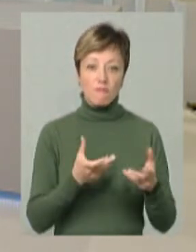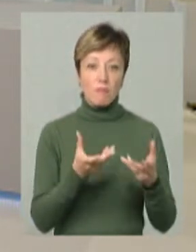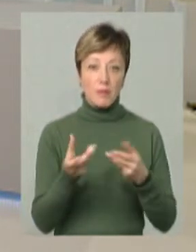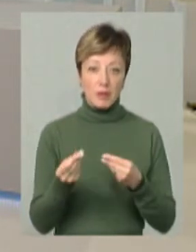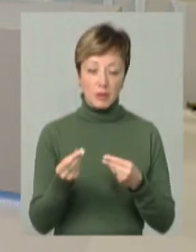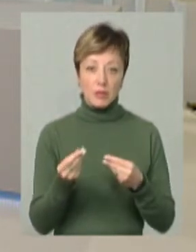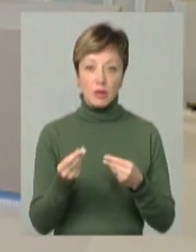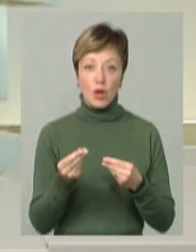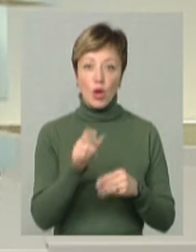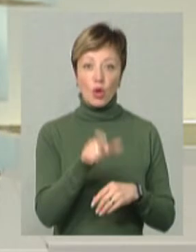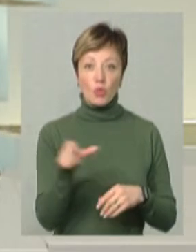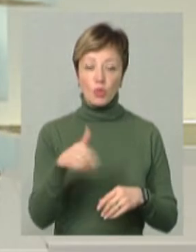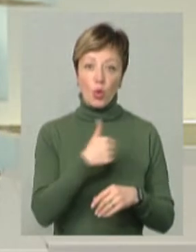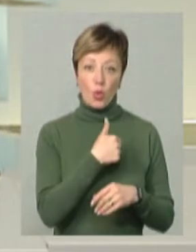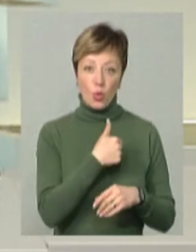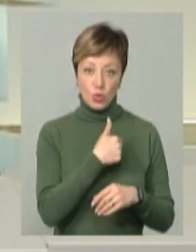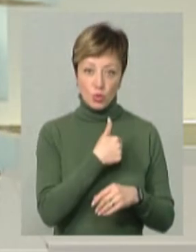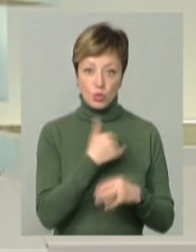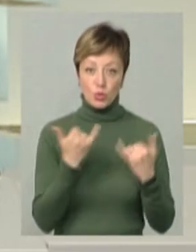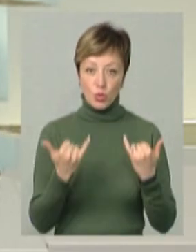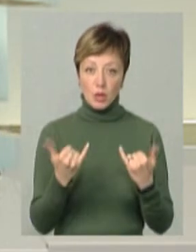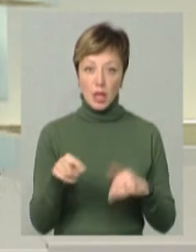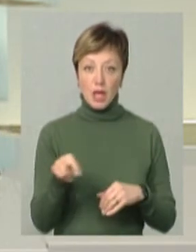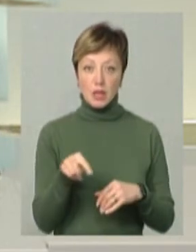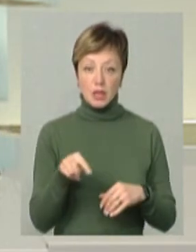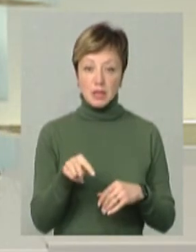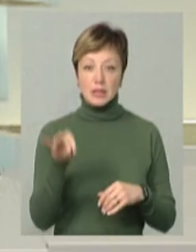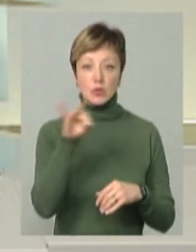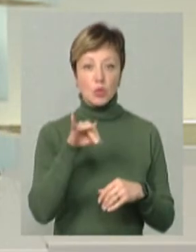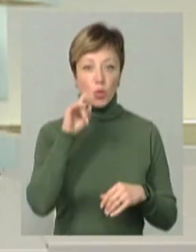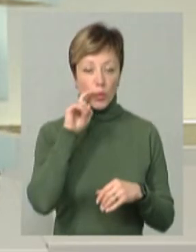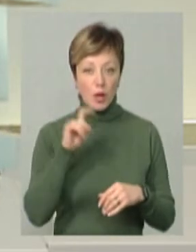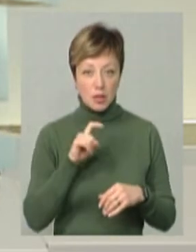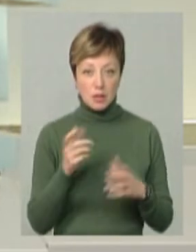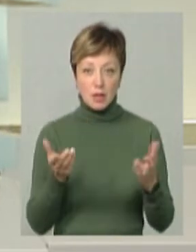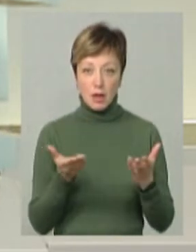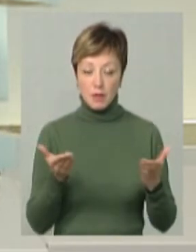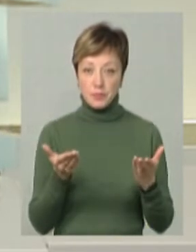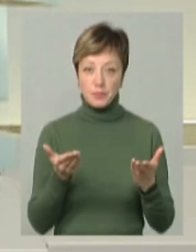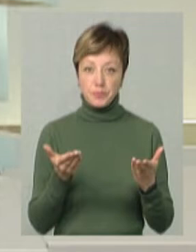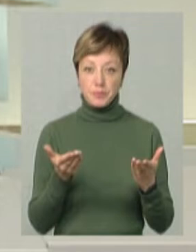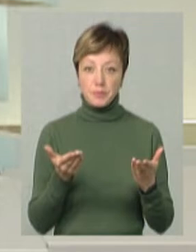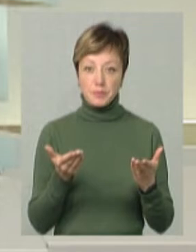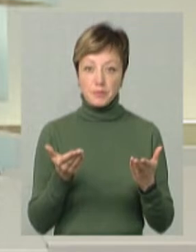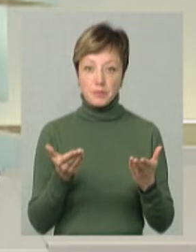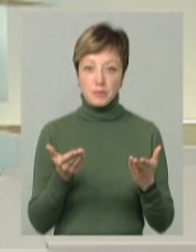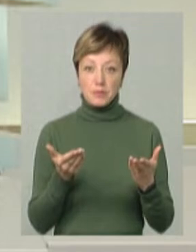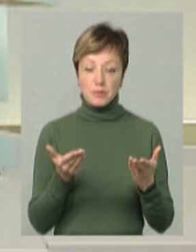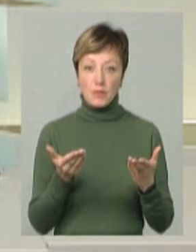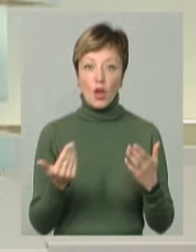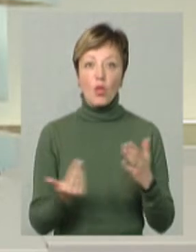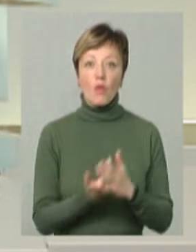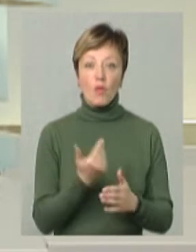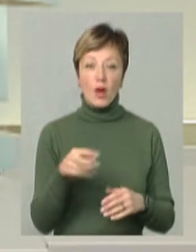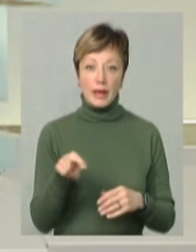тому що люди хочуть сьогодні літературу з історії України, яку ми, ну, тобто з